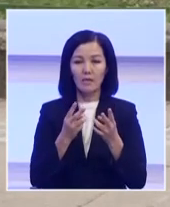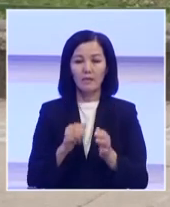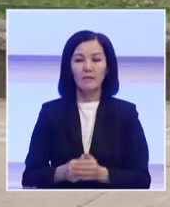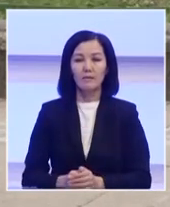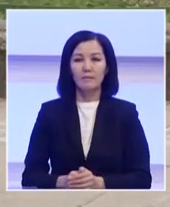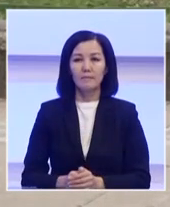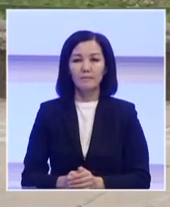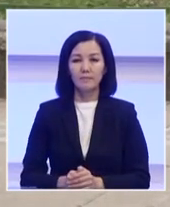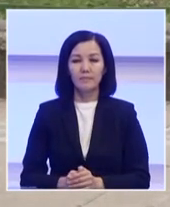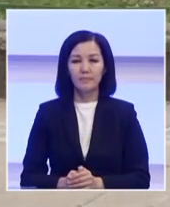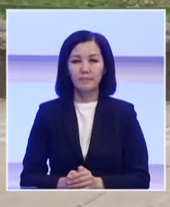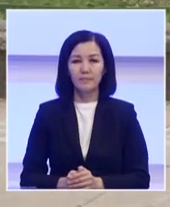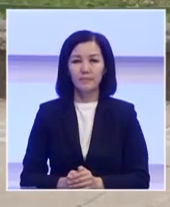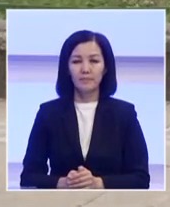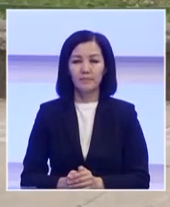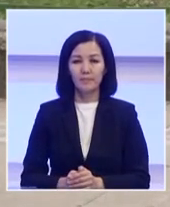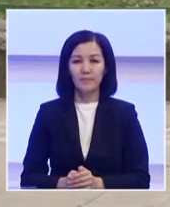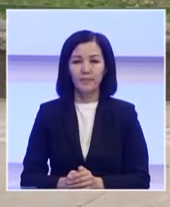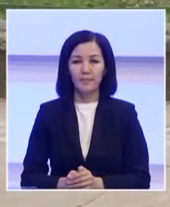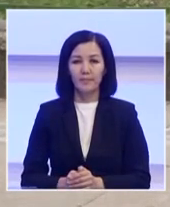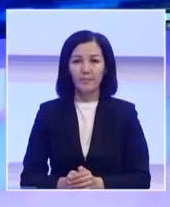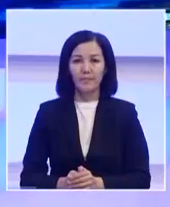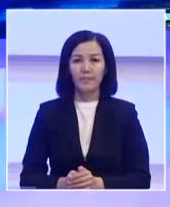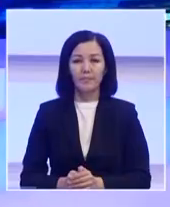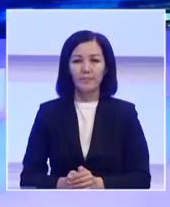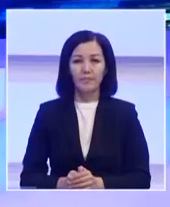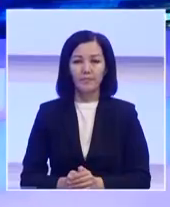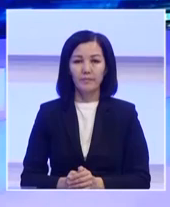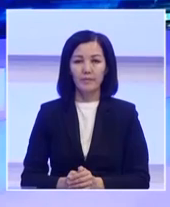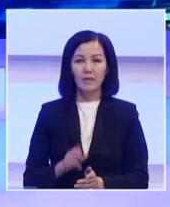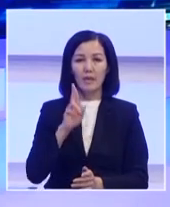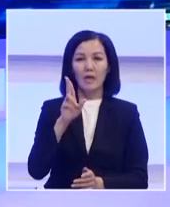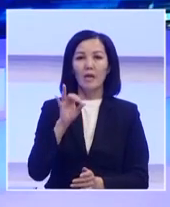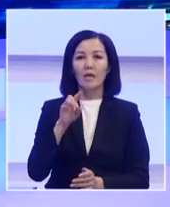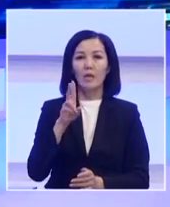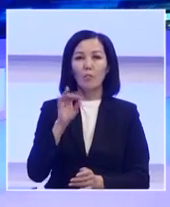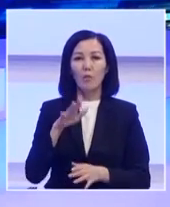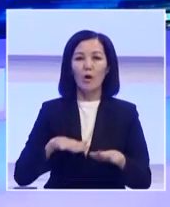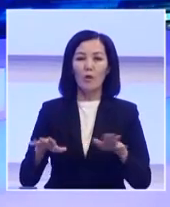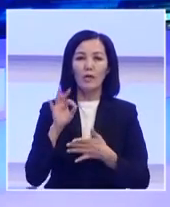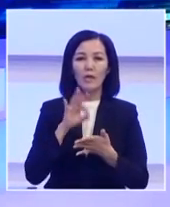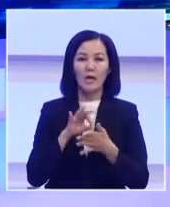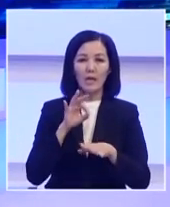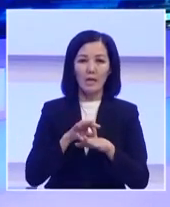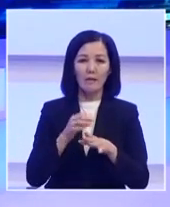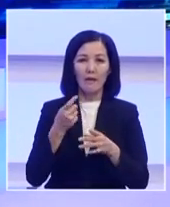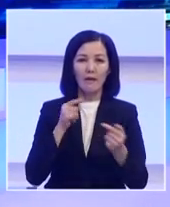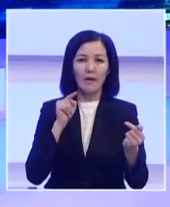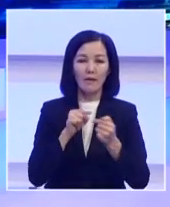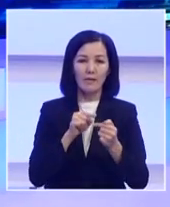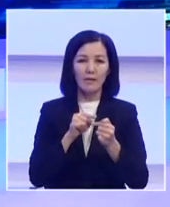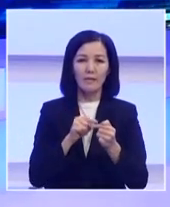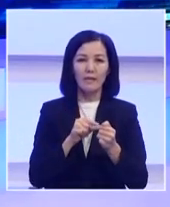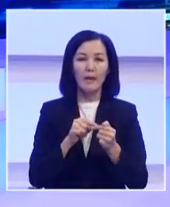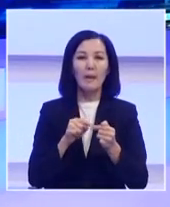жағдай осындай. Азиза Ғазезқызы, Ринат Утиев, Нұр-Сұлтан. Кербұлақ ауданында коронавирусқа қарсы күрес қарқынды.